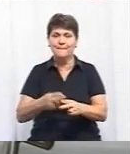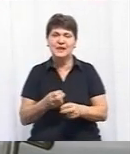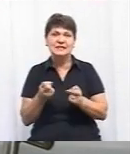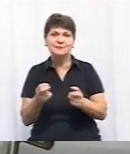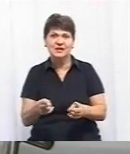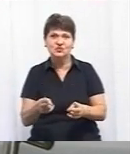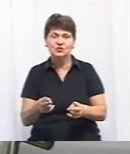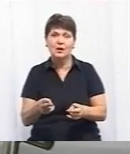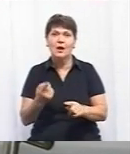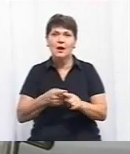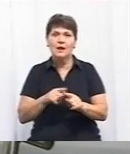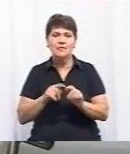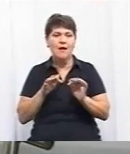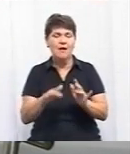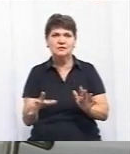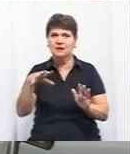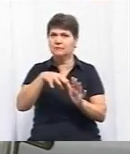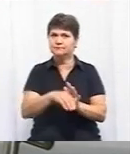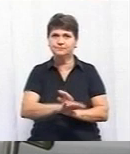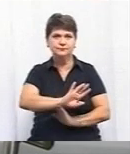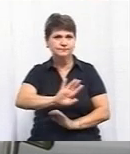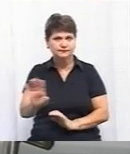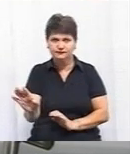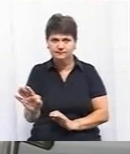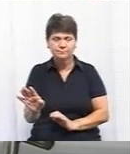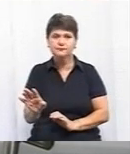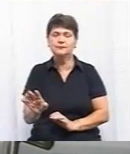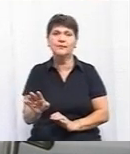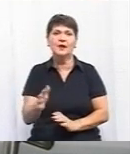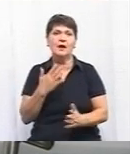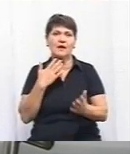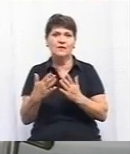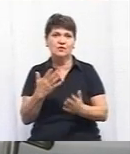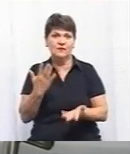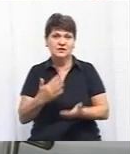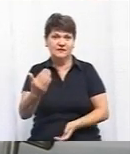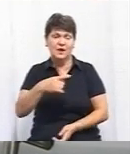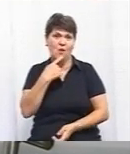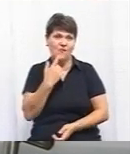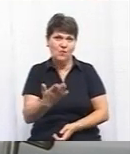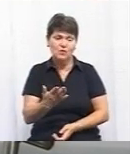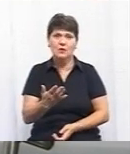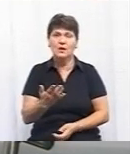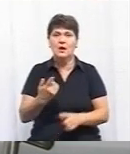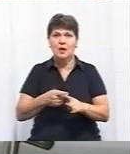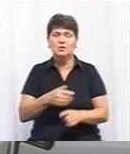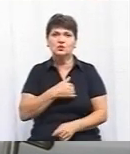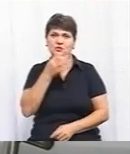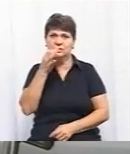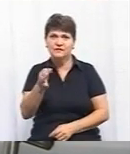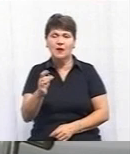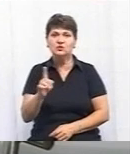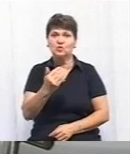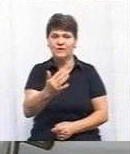Небезпечні відходи до нашої акції з екомобілем не мають відношення, але раз вже зайшла мова, ми мусимо про це сказати, що те, що